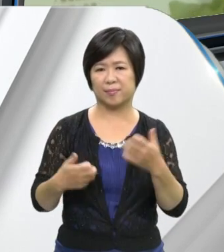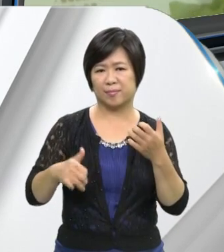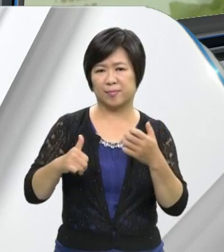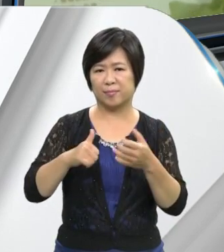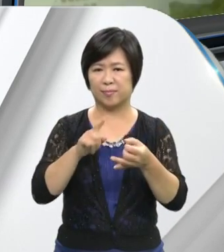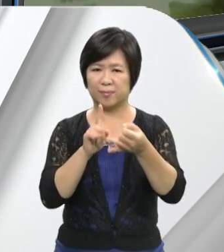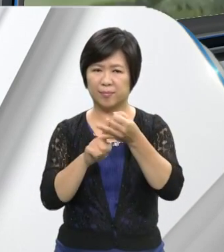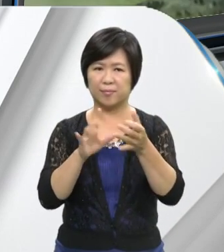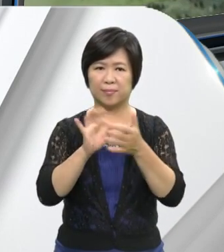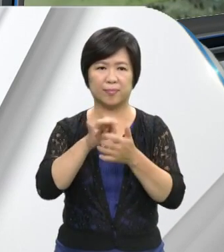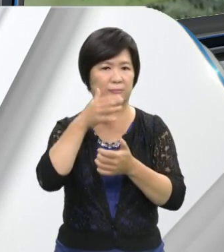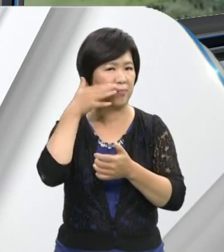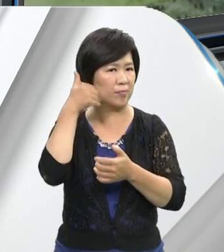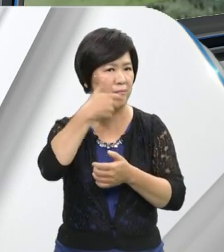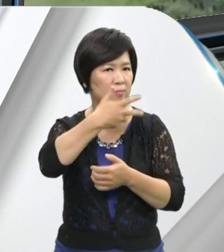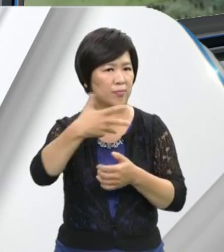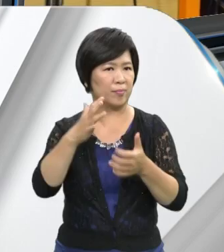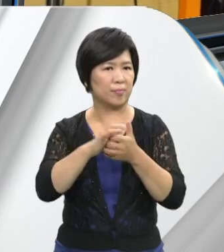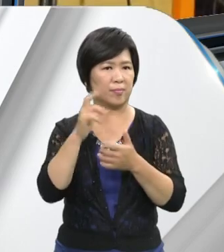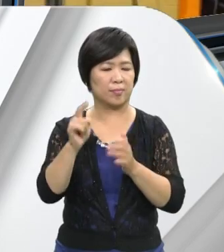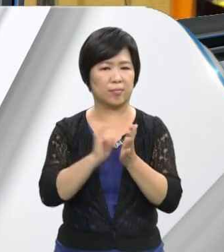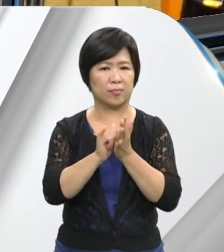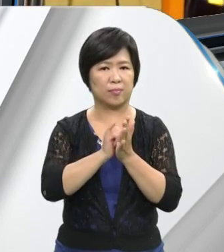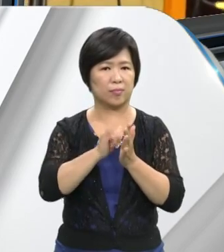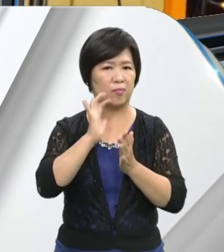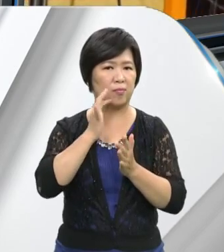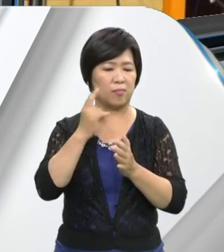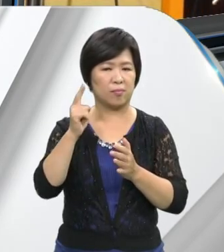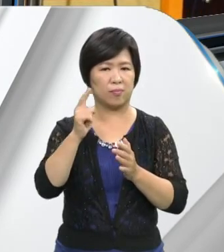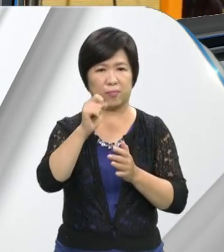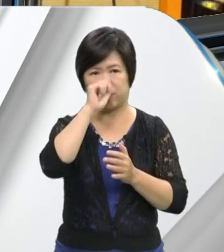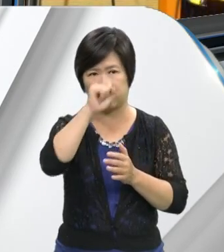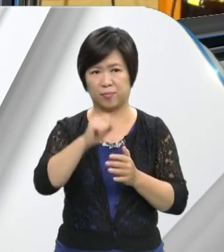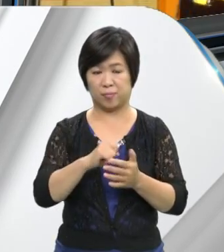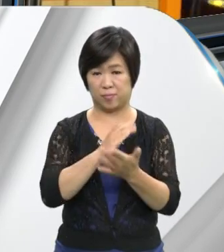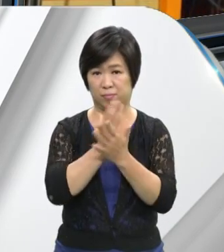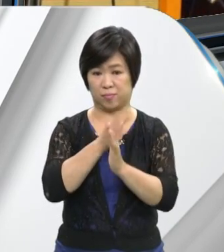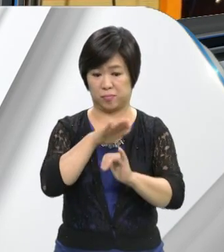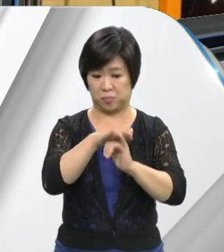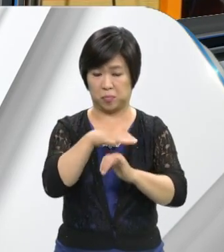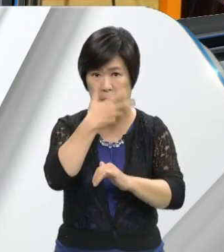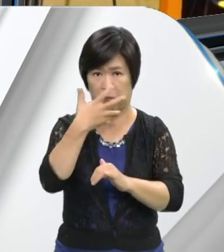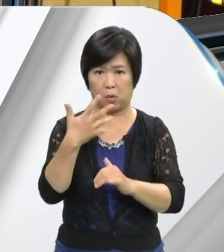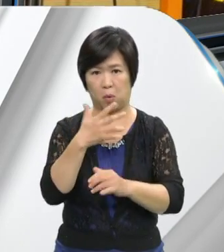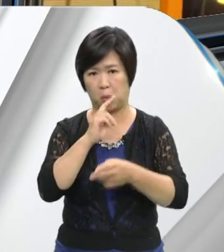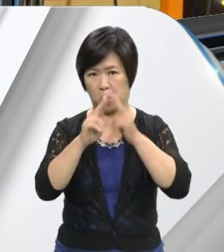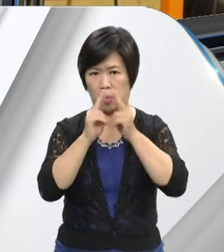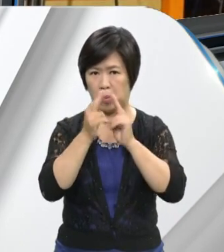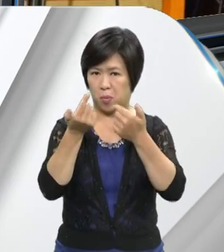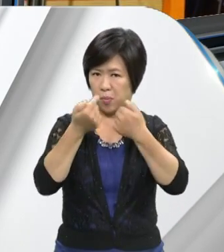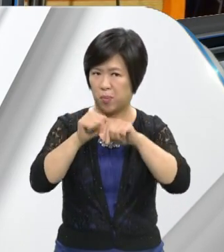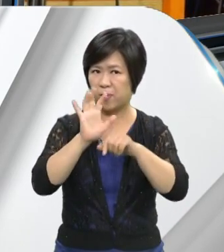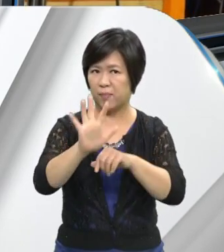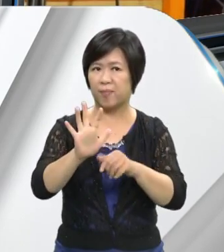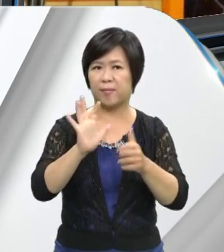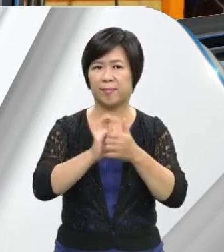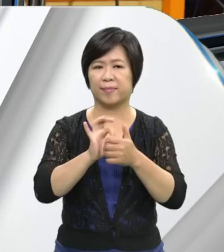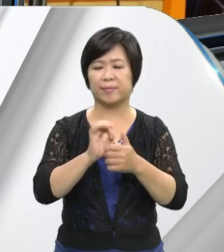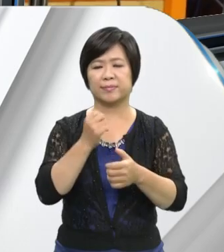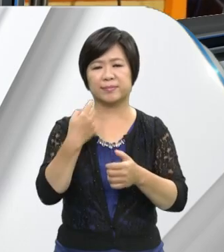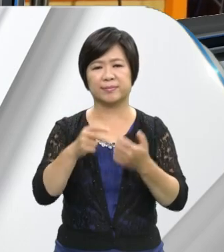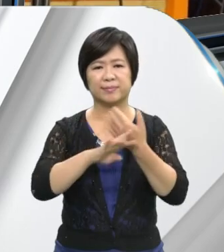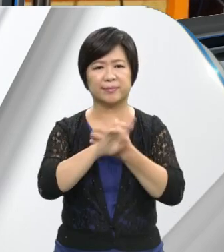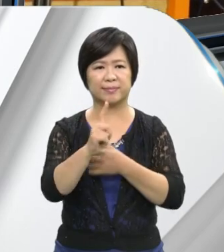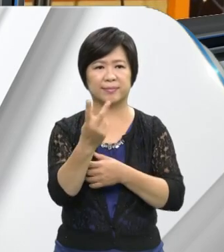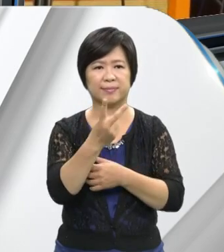调，那欧良的送葬曲是变得很难生发，很难太淡。那记得林先生都是从台湾转